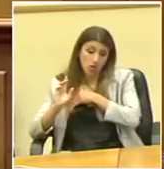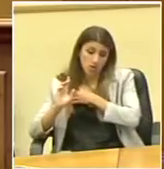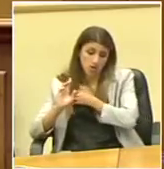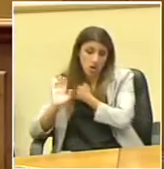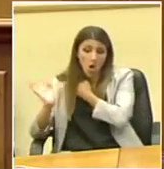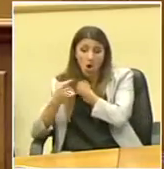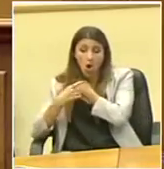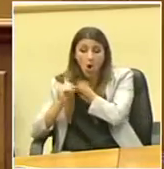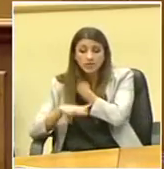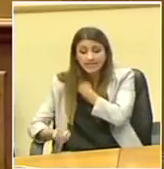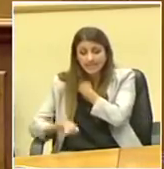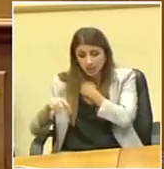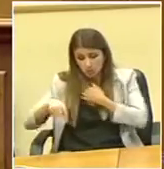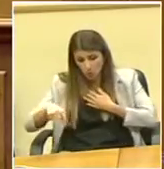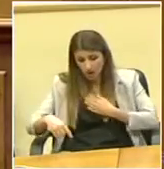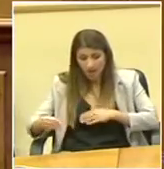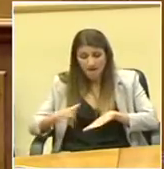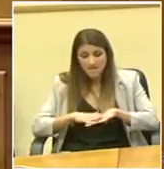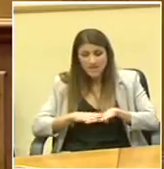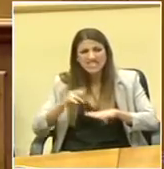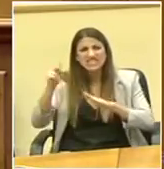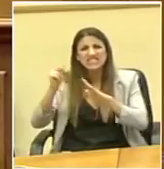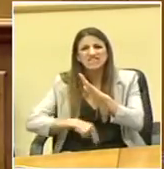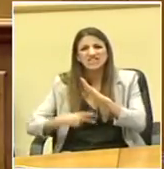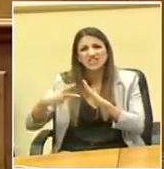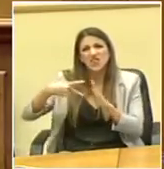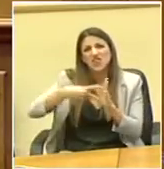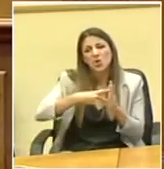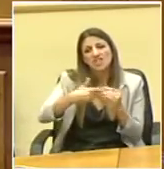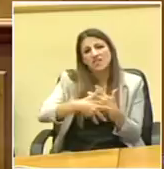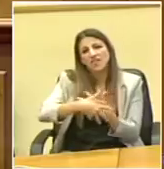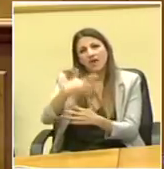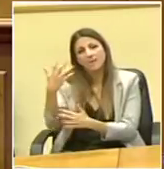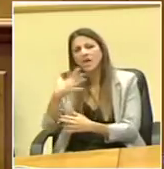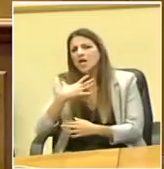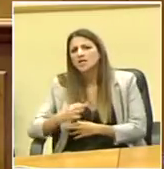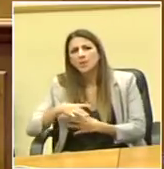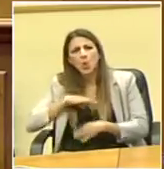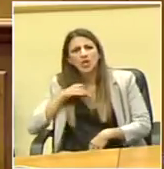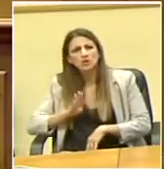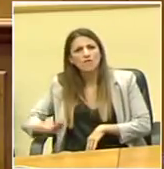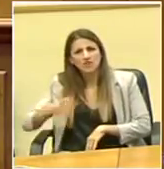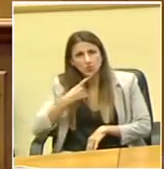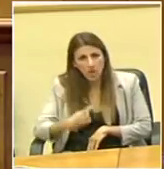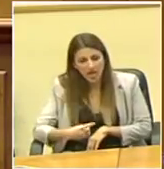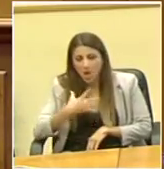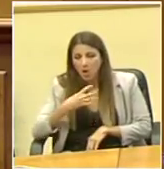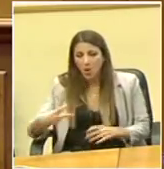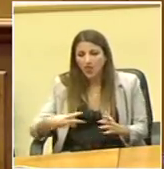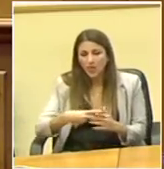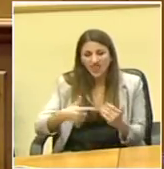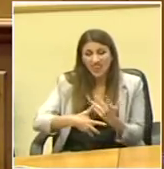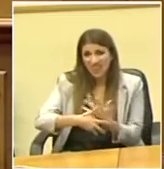ότι ό,τι γίνεται τώρα προκύπτει από τη σύμβαση του 2015. Γιατί το λέει ο κύριος Βορύδης αυτό? Γιατί το